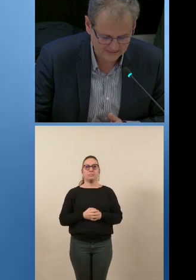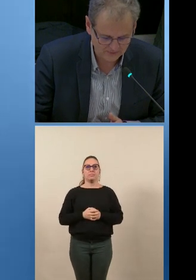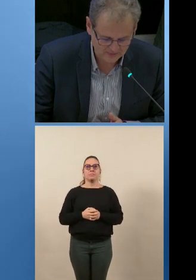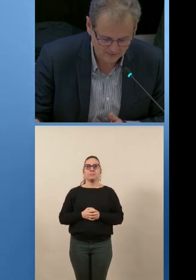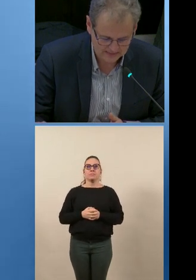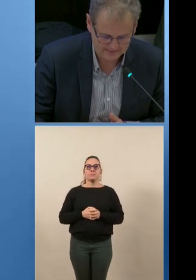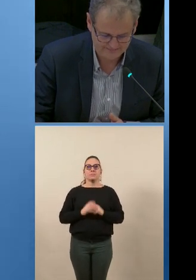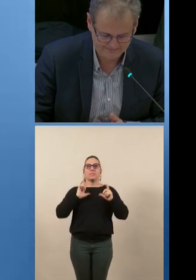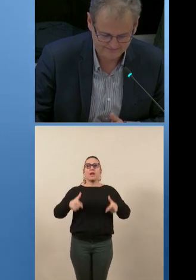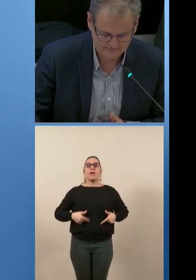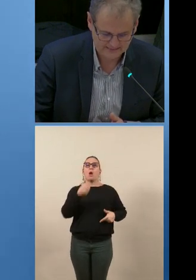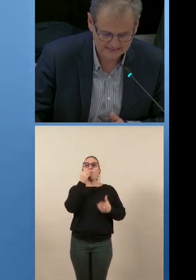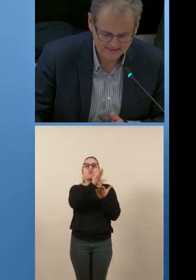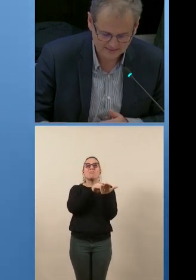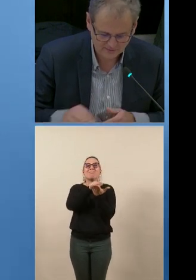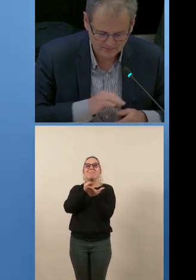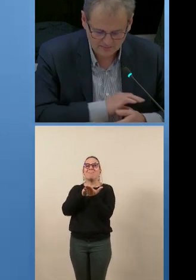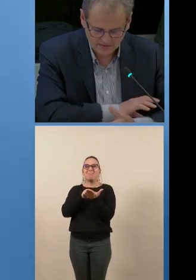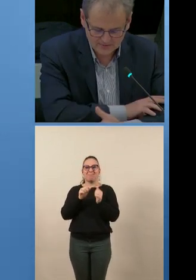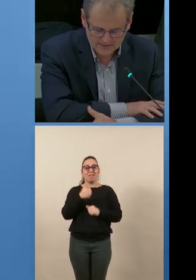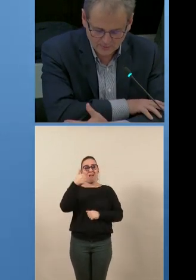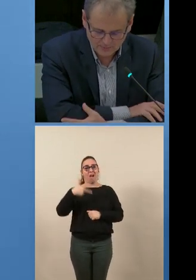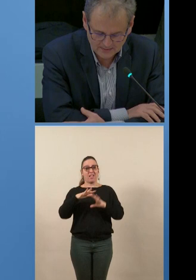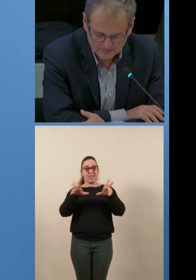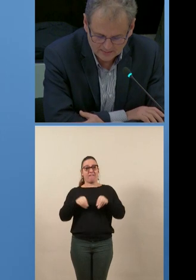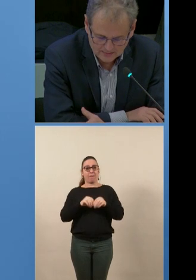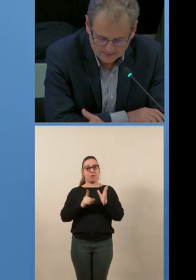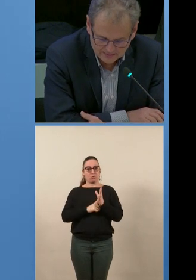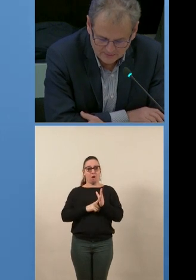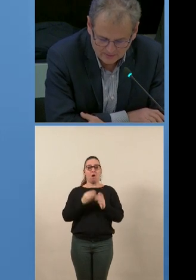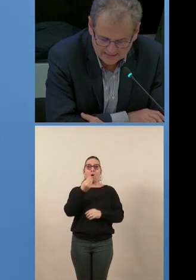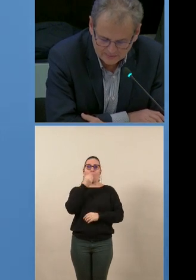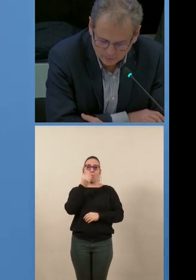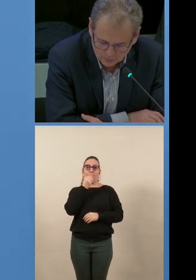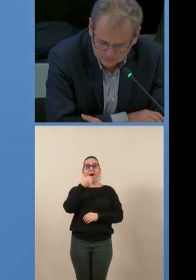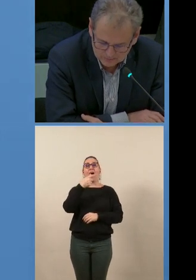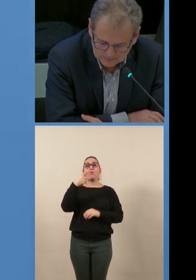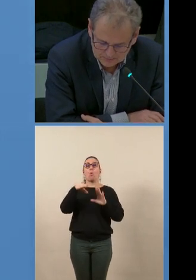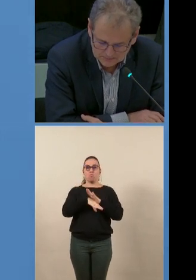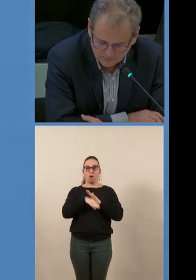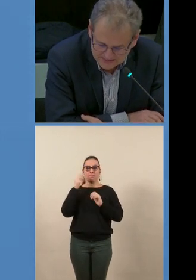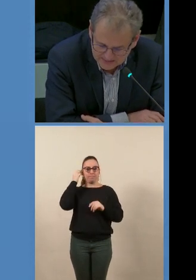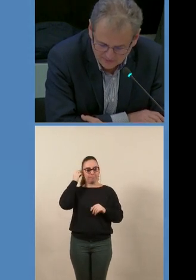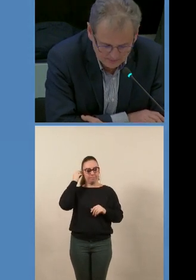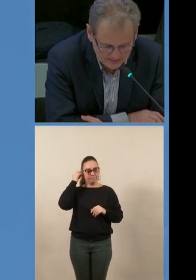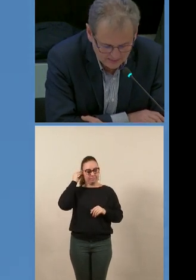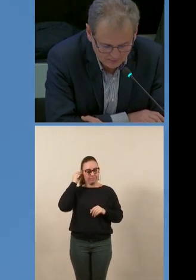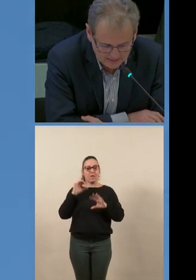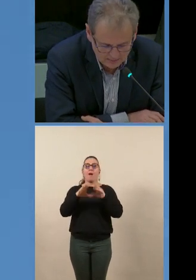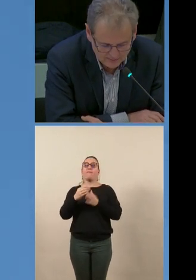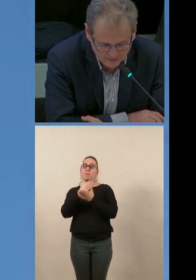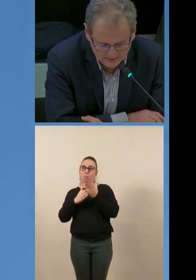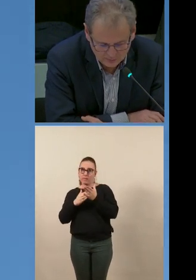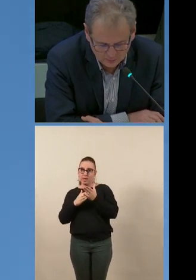les cantines scolaires un/ers des familles bénéficient d'un repas inférieur à 1 € la moitié des familles un